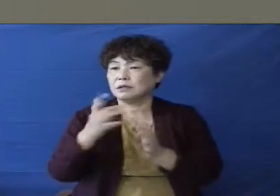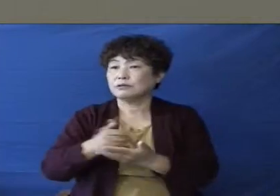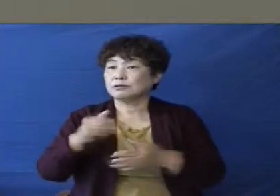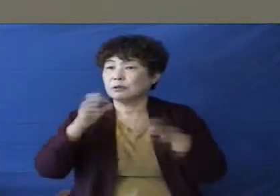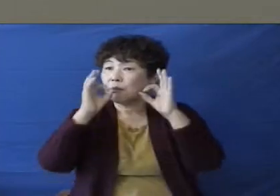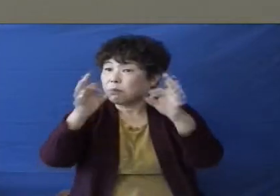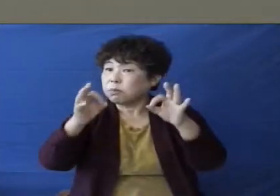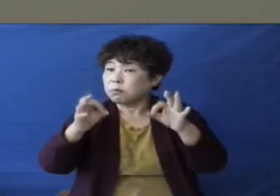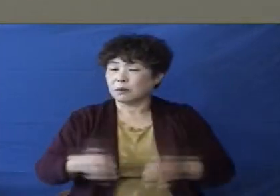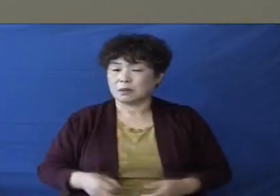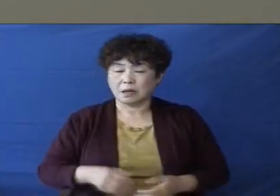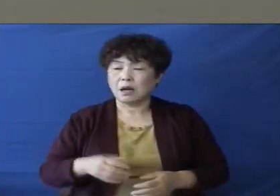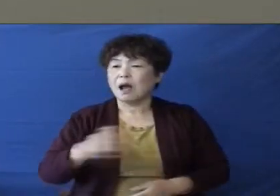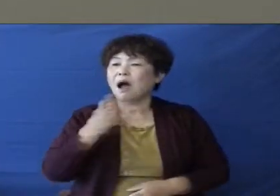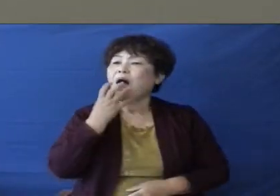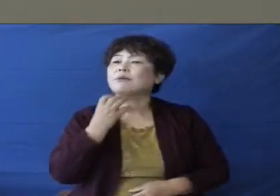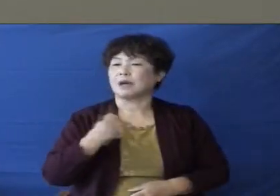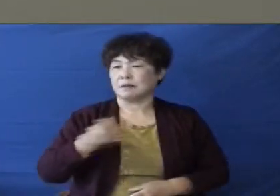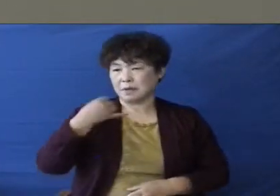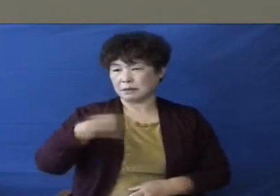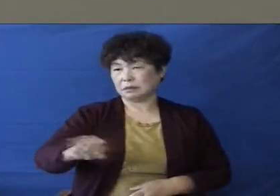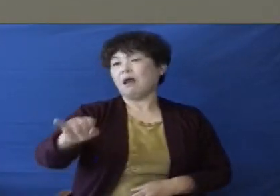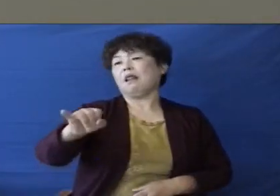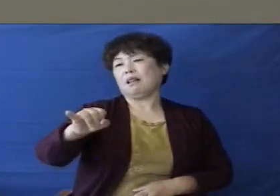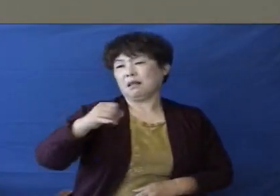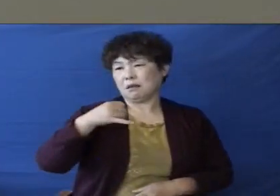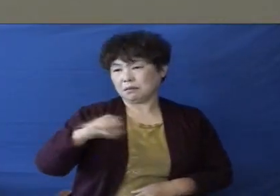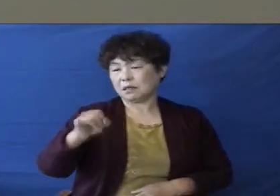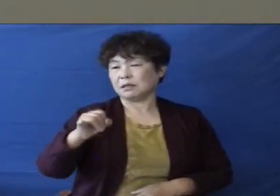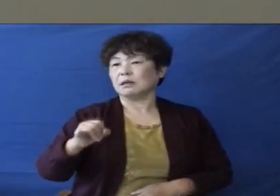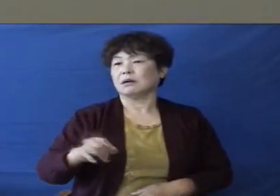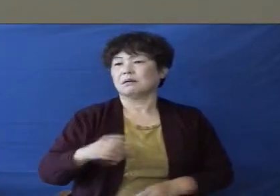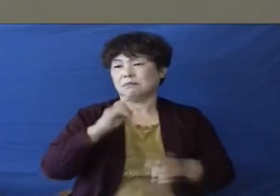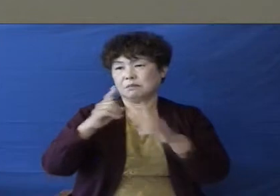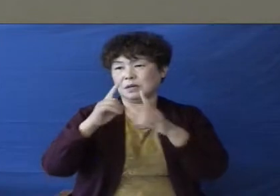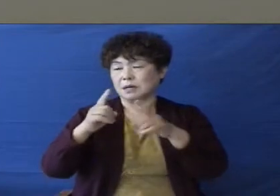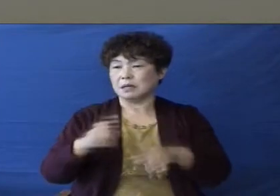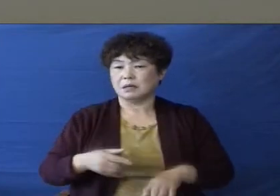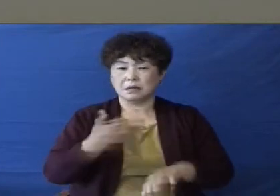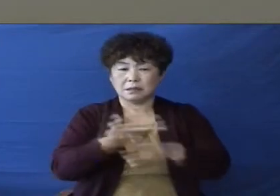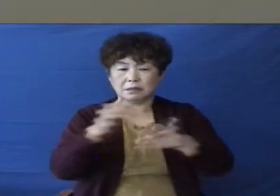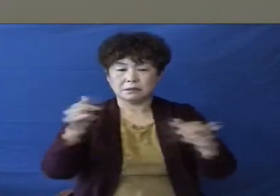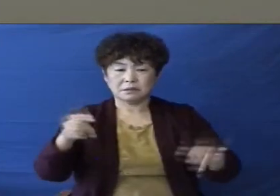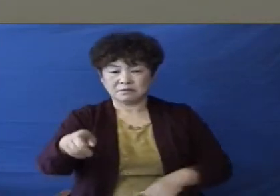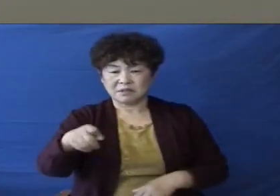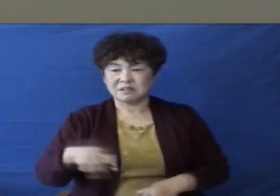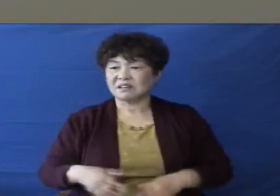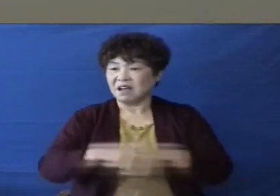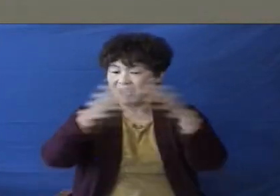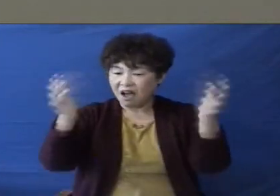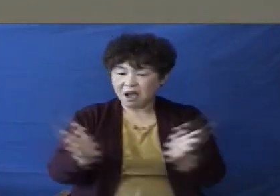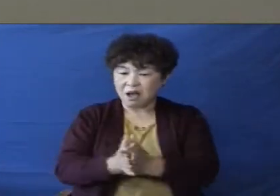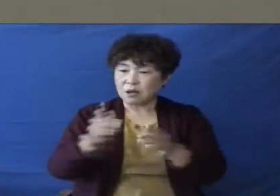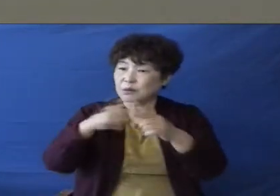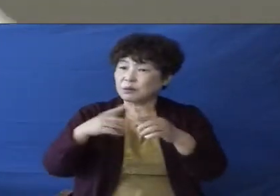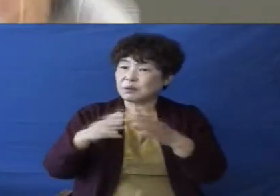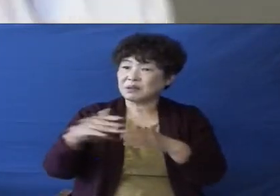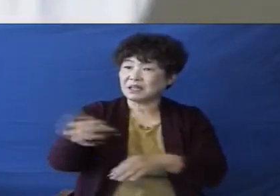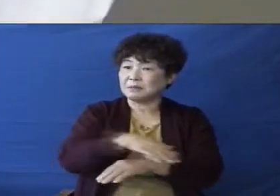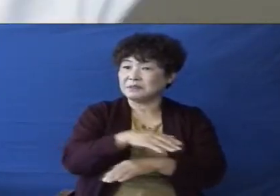생각하고 있던 이 회당장 과 그 무리들에게 는 외식하는 자 에요 그런 자가 어떻게 천국에 갑니다 까 자기들이